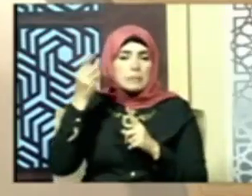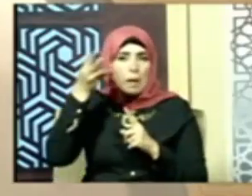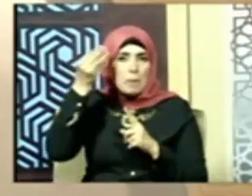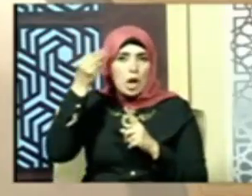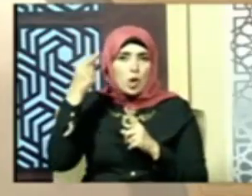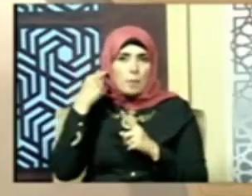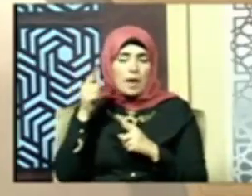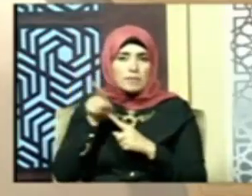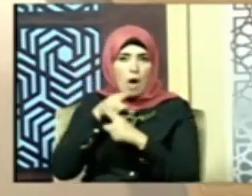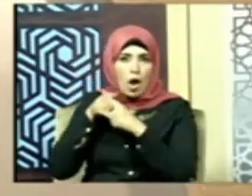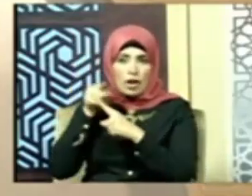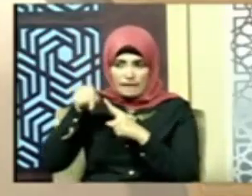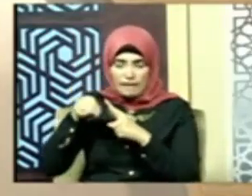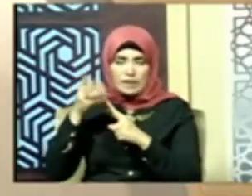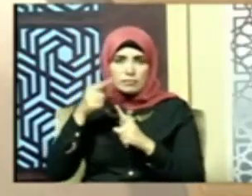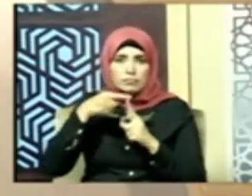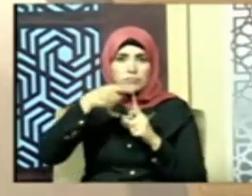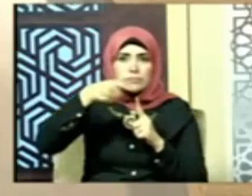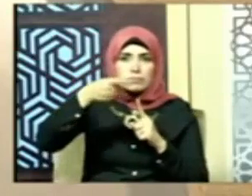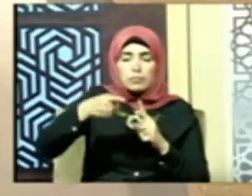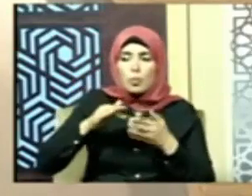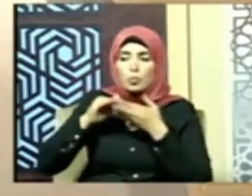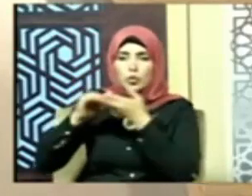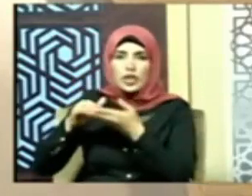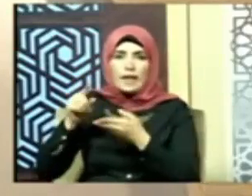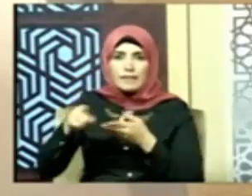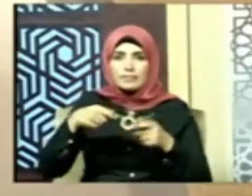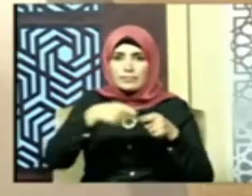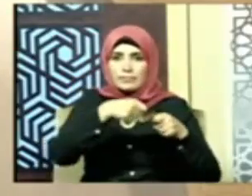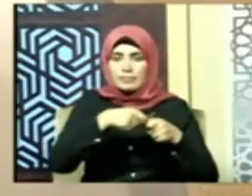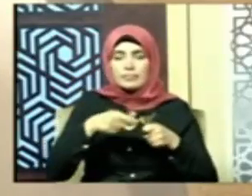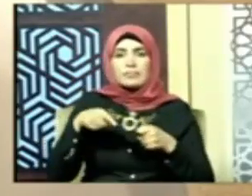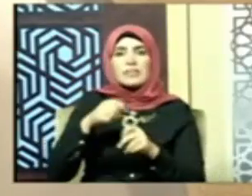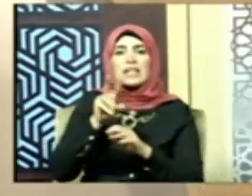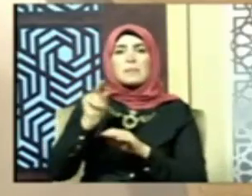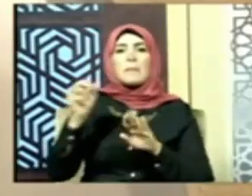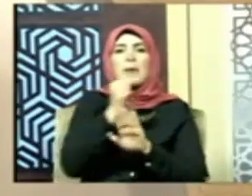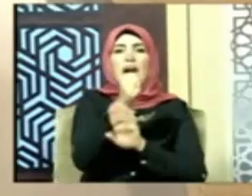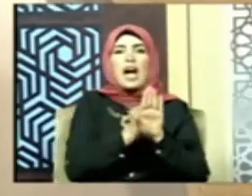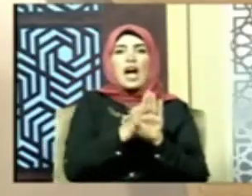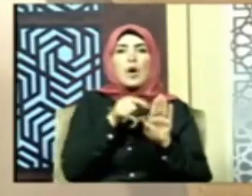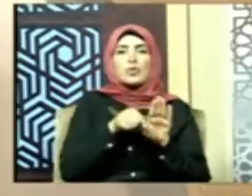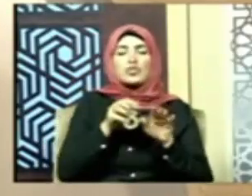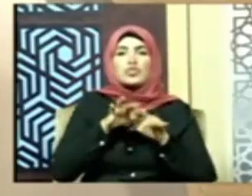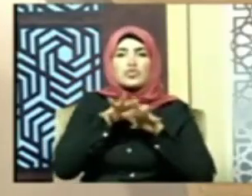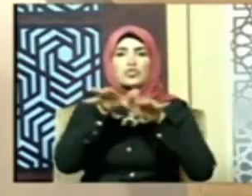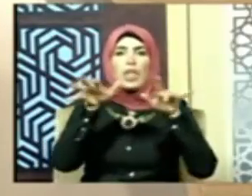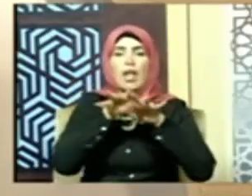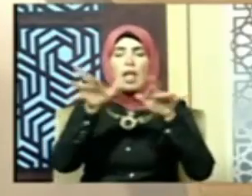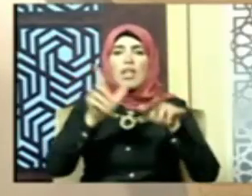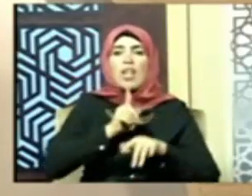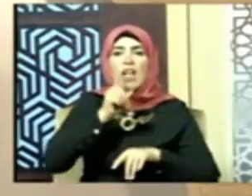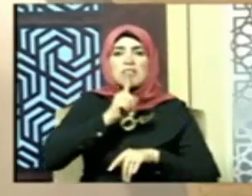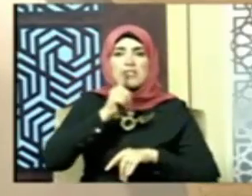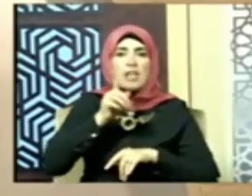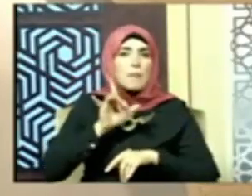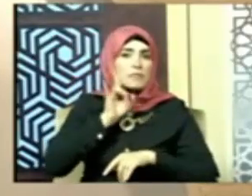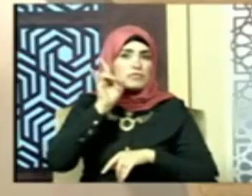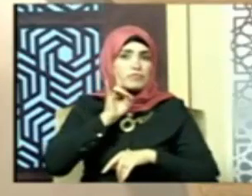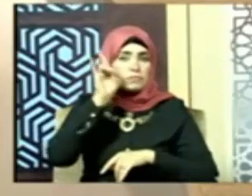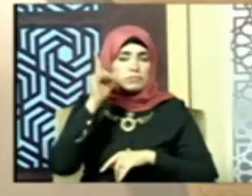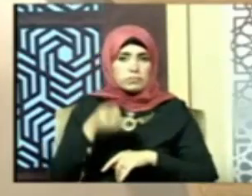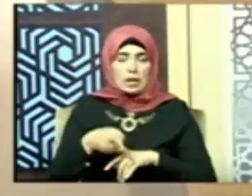إلى مساعدتهم بقصد أو بدون قصد عندما يشيع هذه الأكاذيب